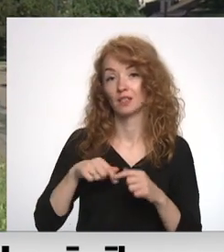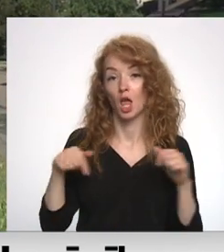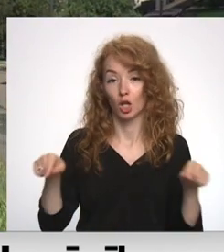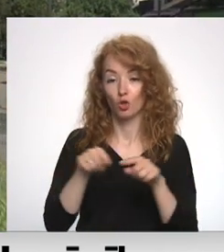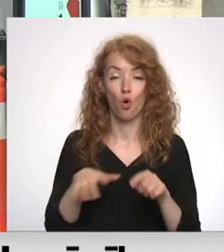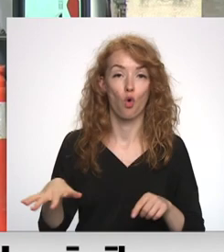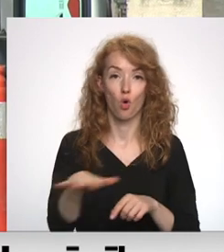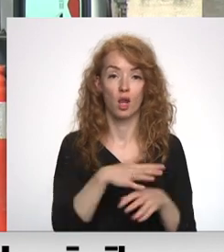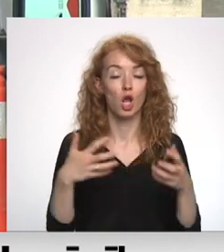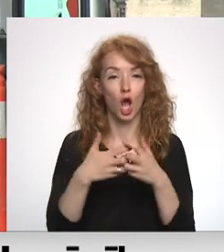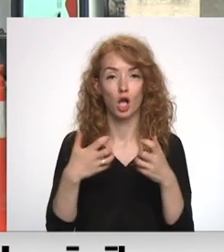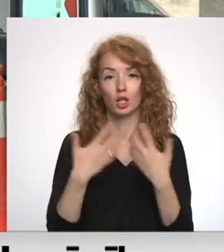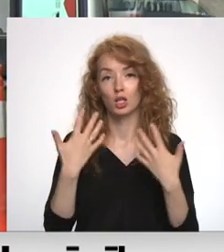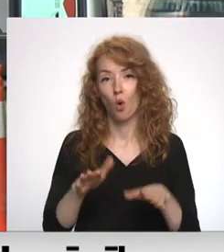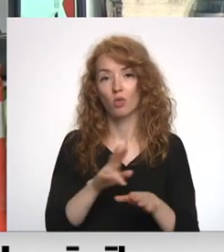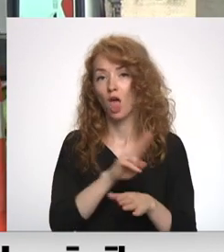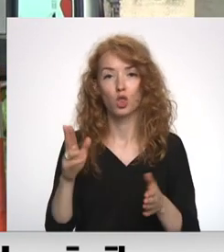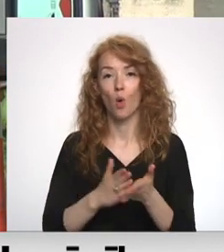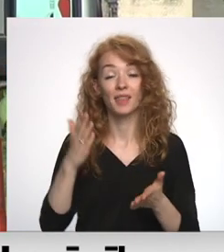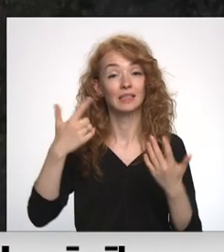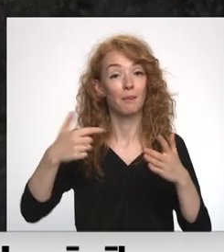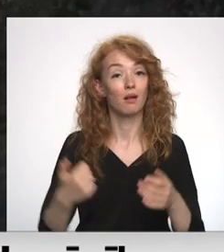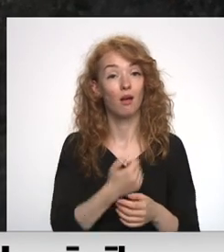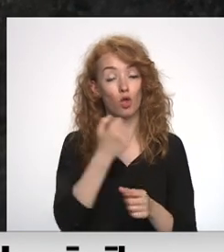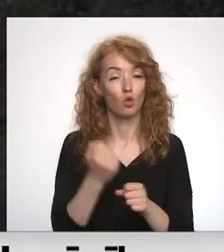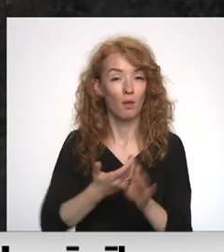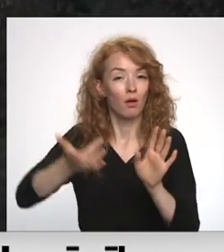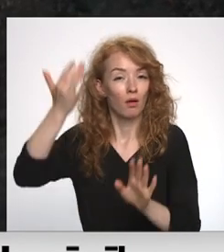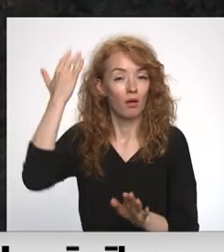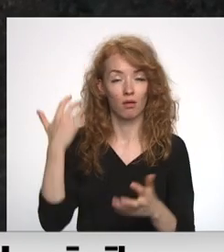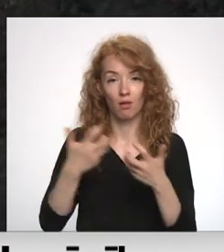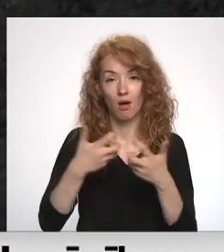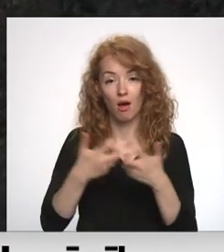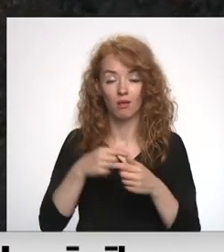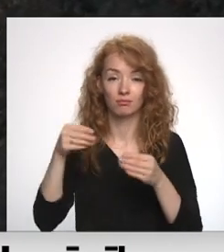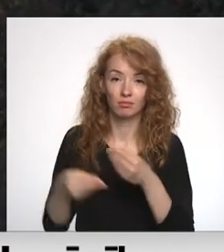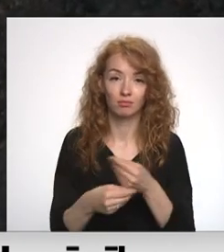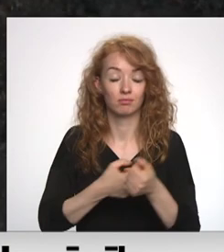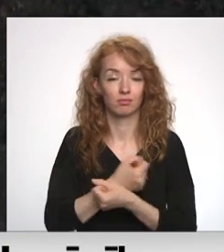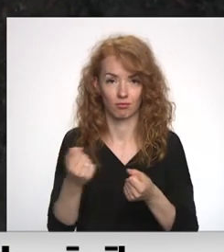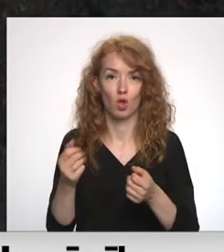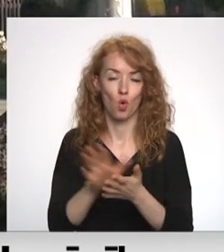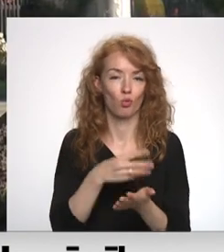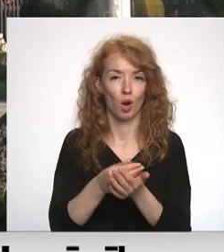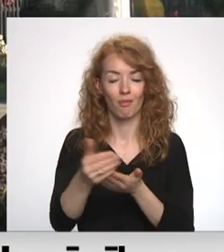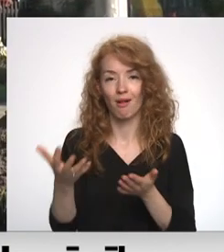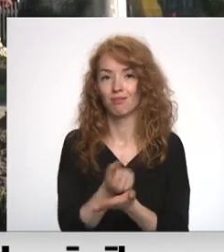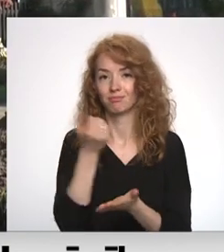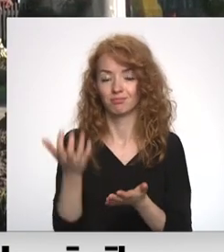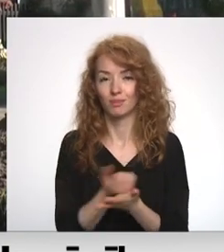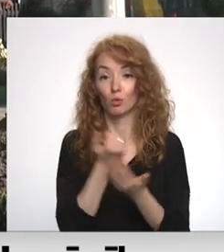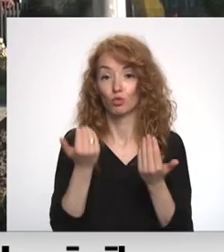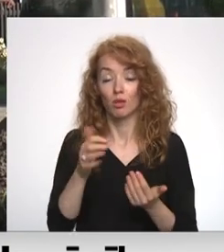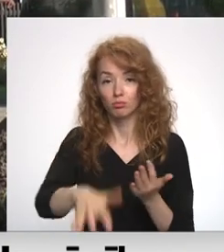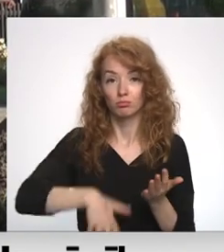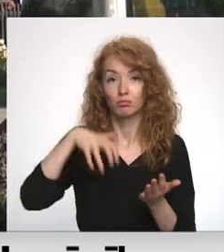darbība nenotiek jau vairāk nekā 70 gadu, tomēr kara laika lādiņi vai tiem līdzīgi priekšmeti tiek atrasti joprojām. Šorīt rakšanas darba